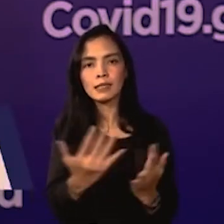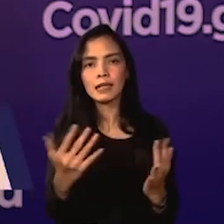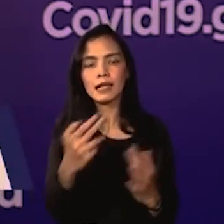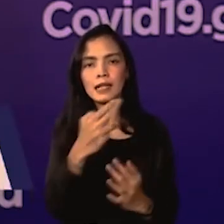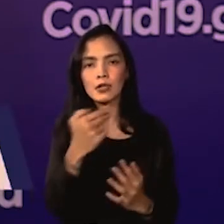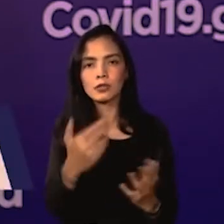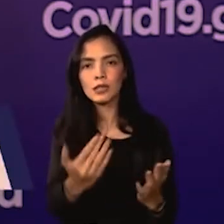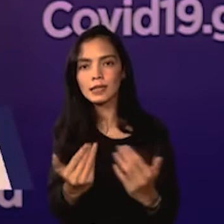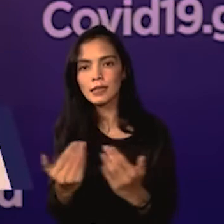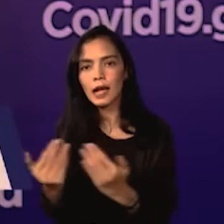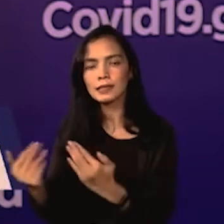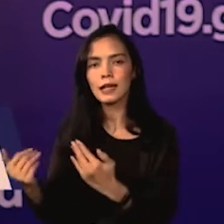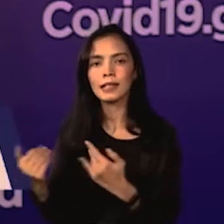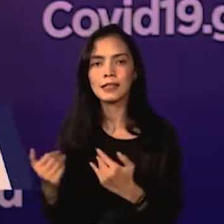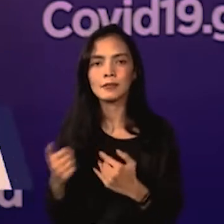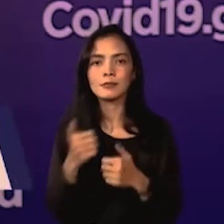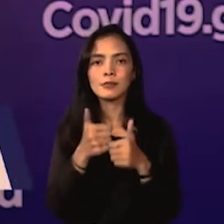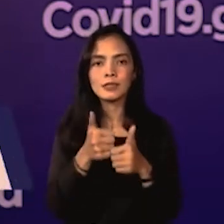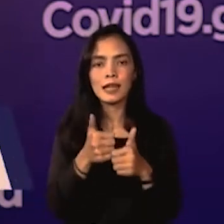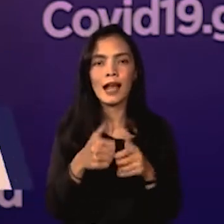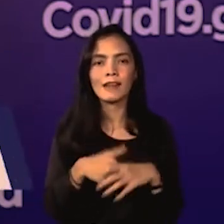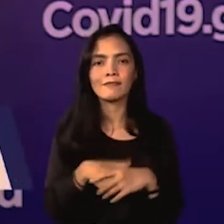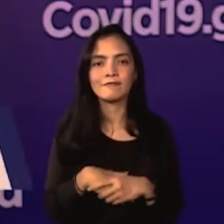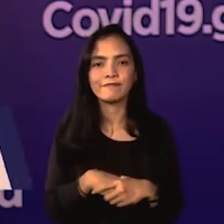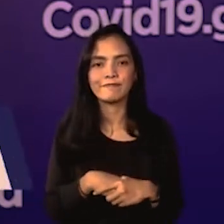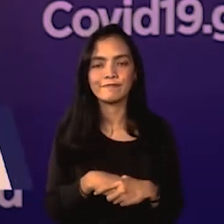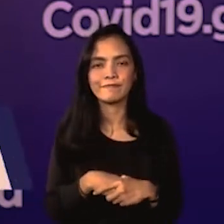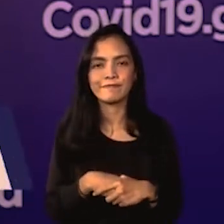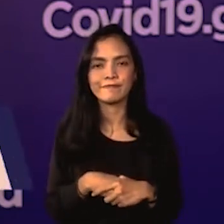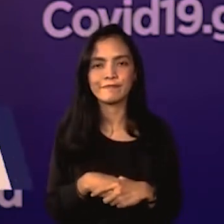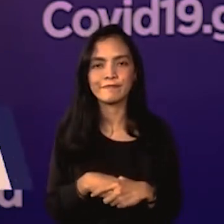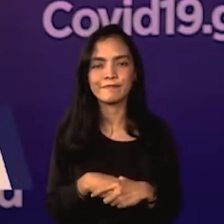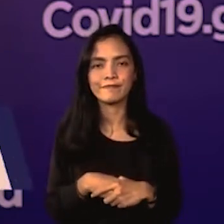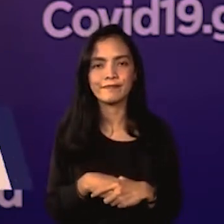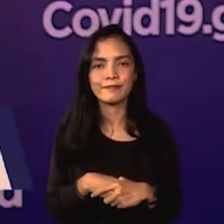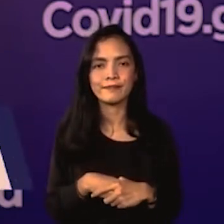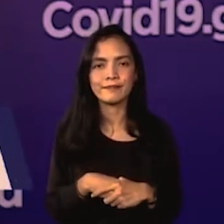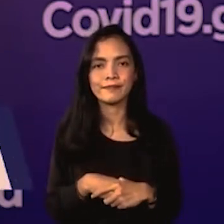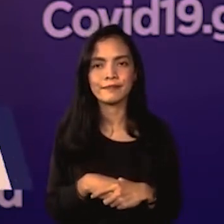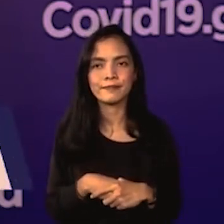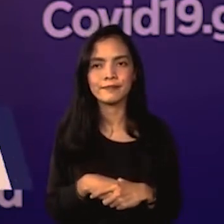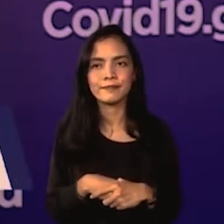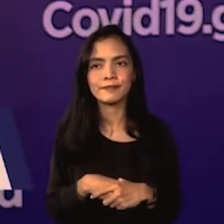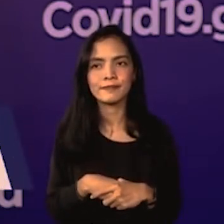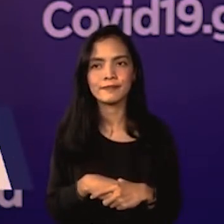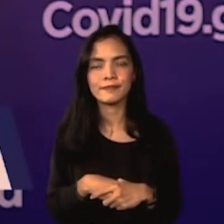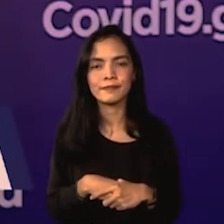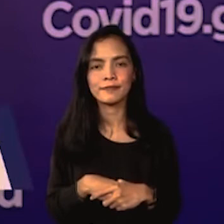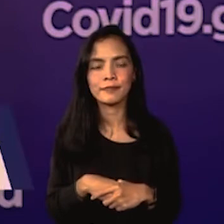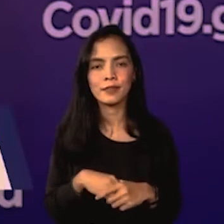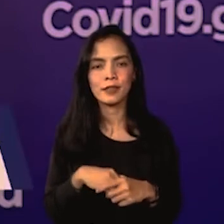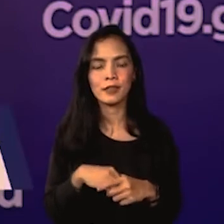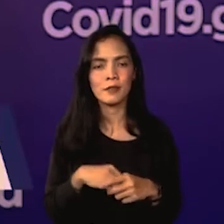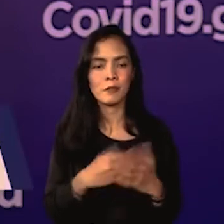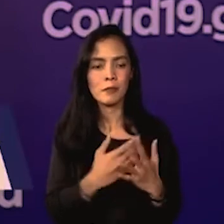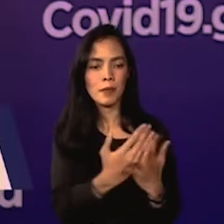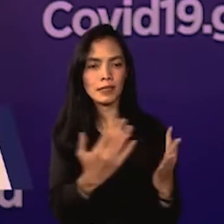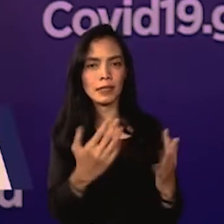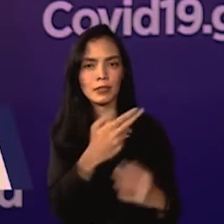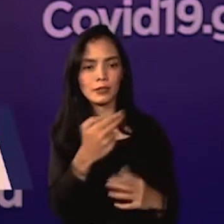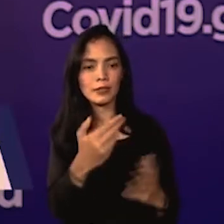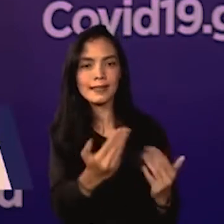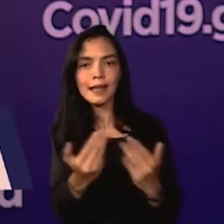seluruh masyarakat, rakyat, umat se-Indonesia nanti untuk melakukan